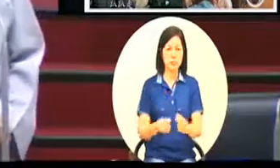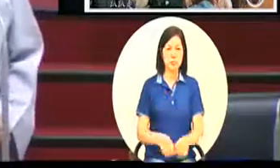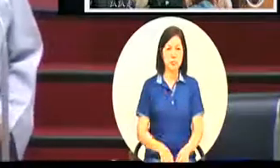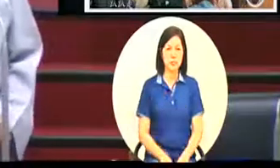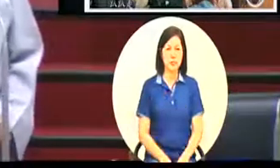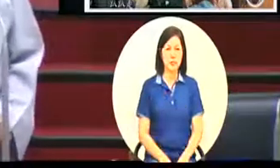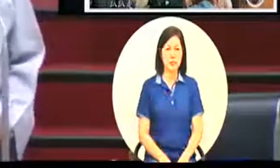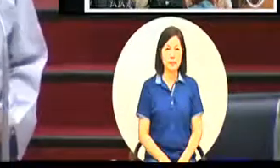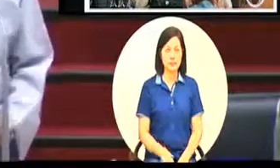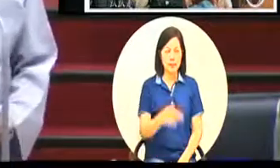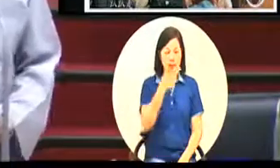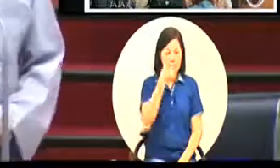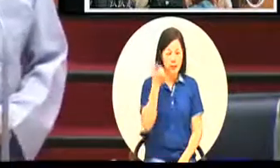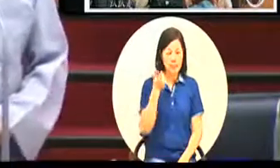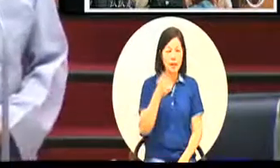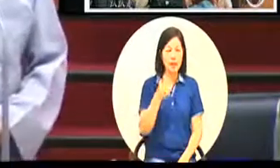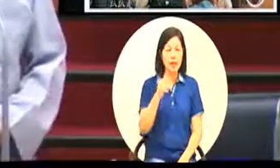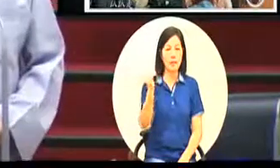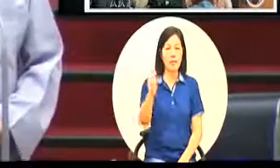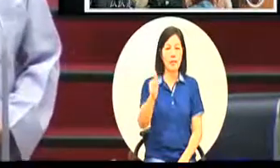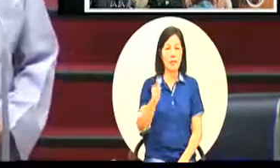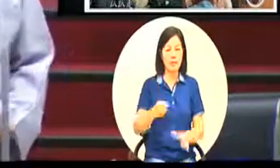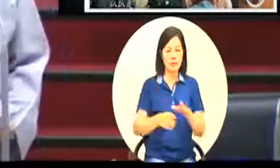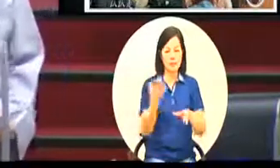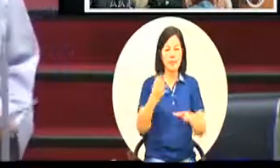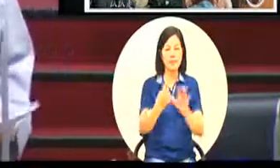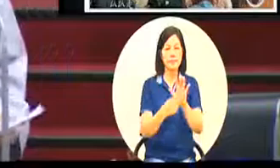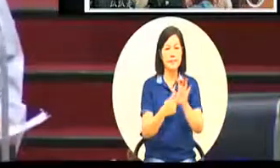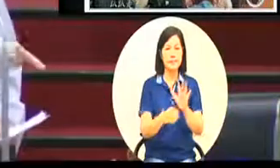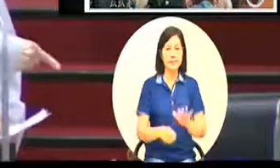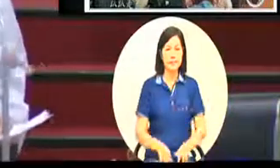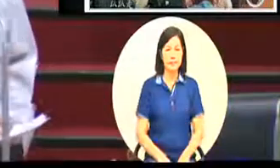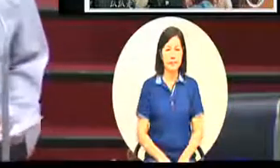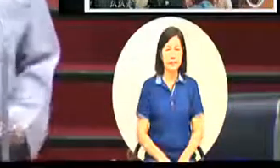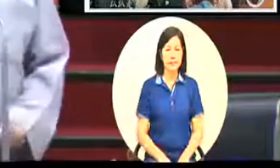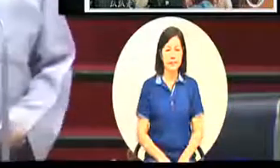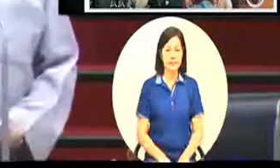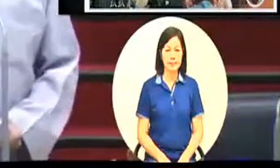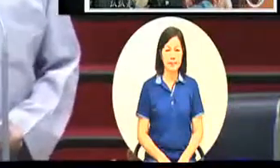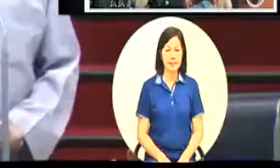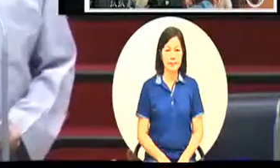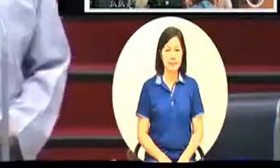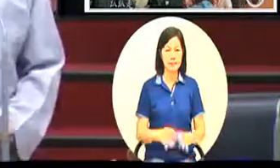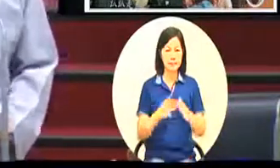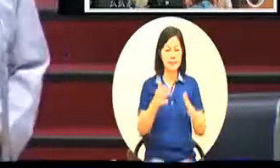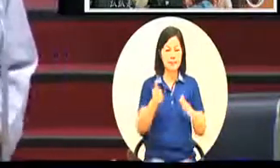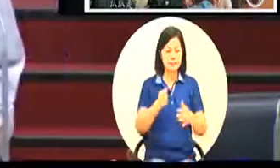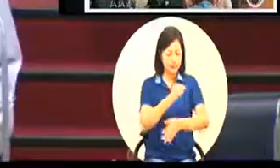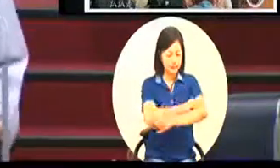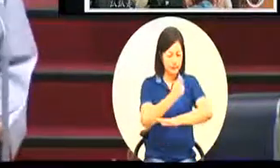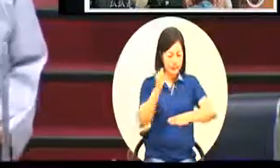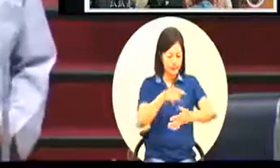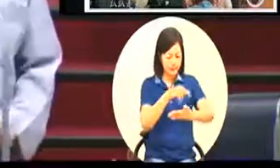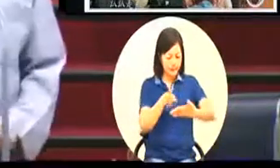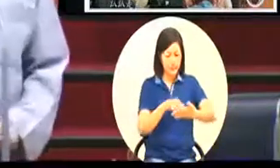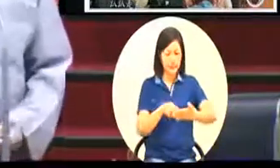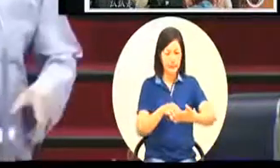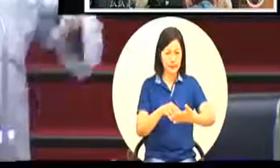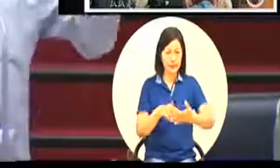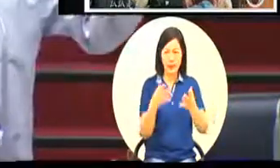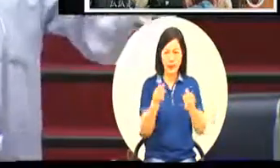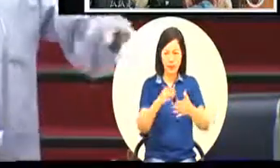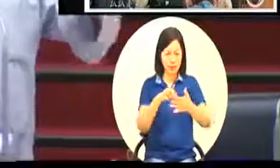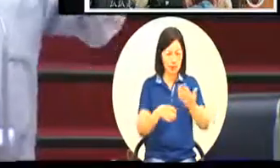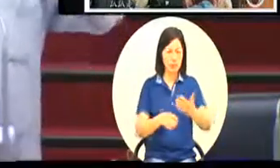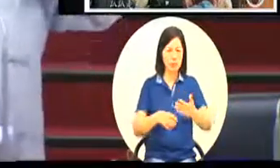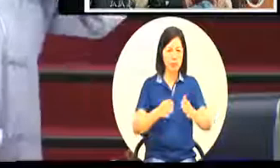德有哪公开讲，含咱的局长今人去报纸报同款，无条件爱得下，因